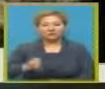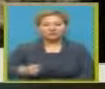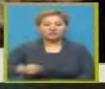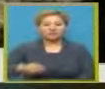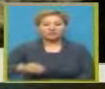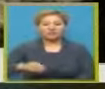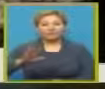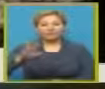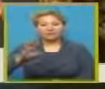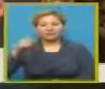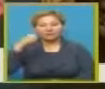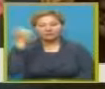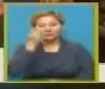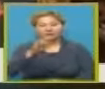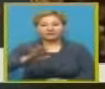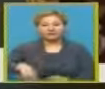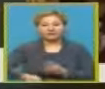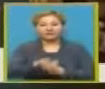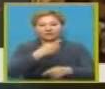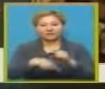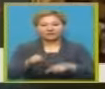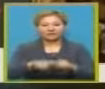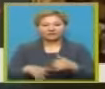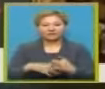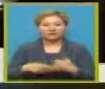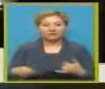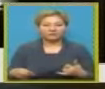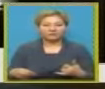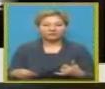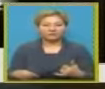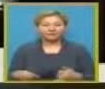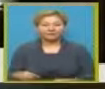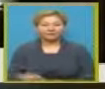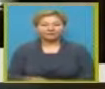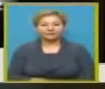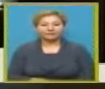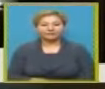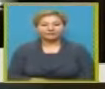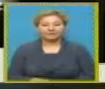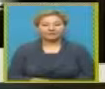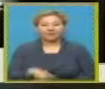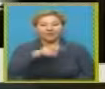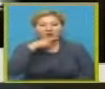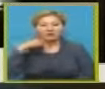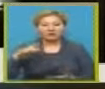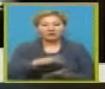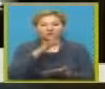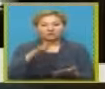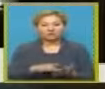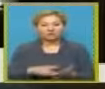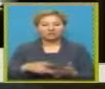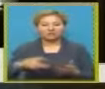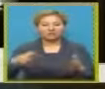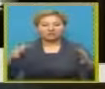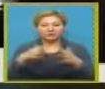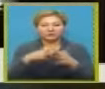біледі. Жасалып жатқан қамқорлық соның айғағы. Сталинградский направлениеде ұрыша düştüm.